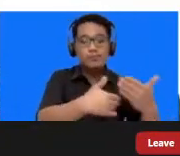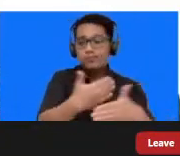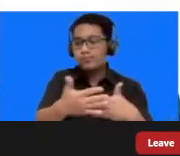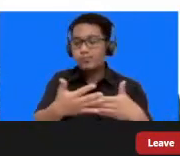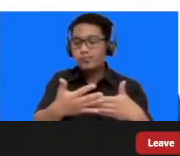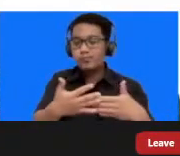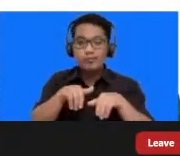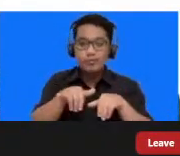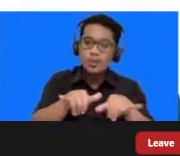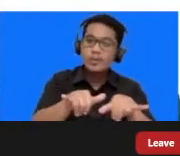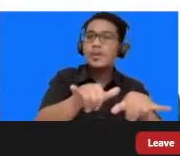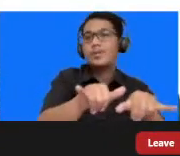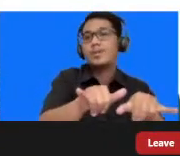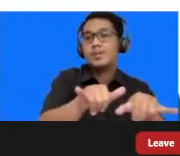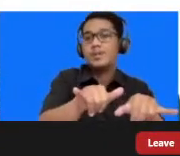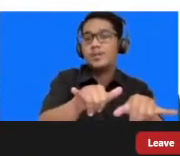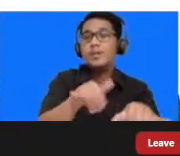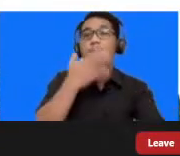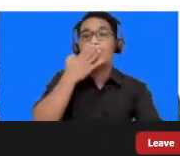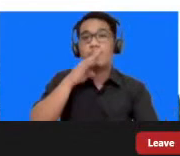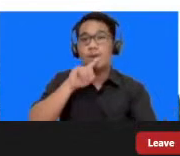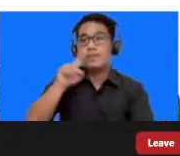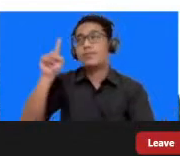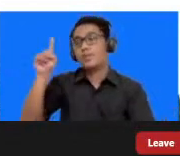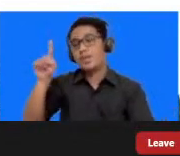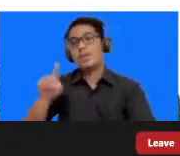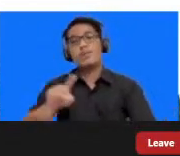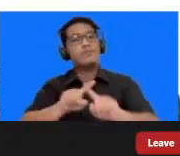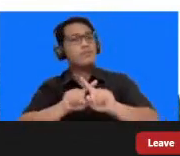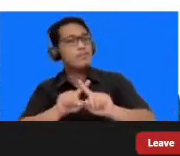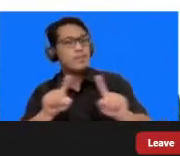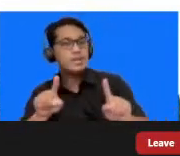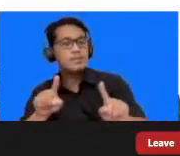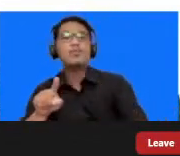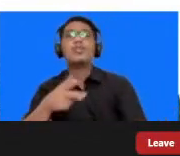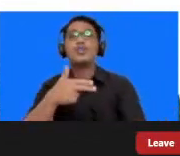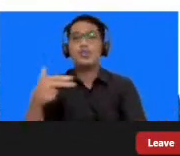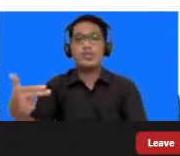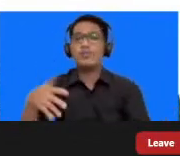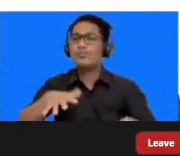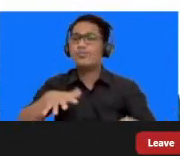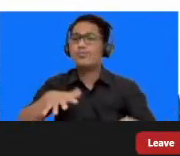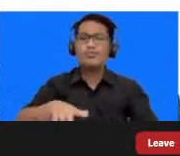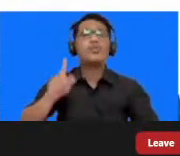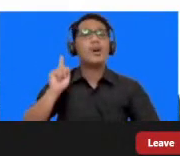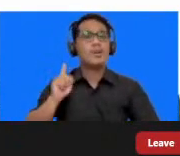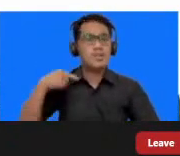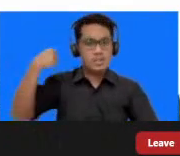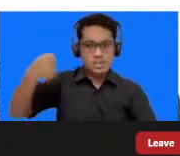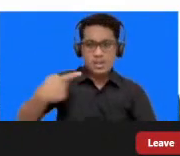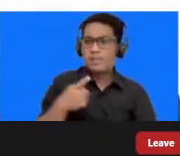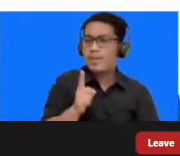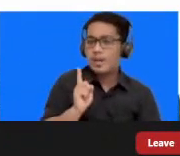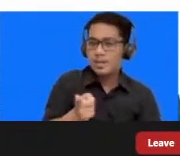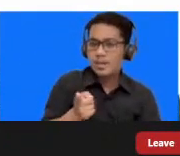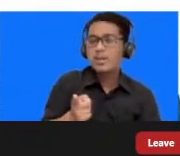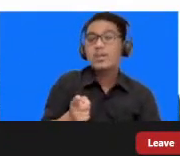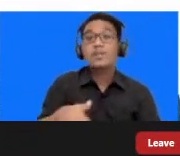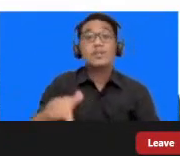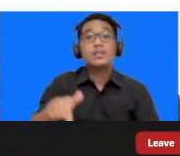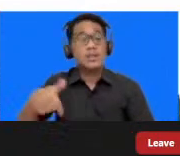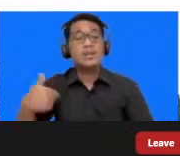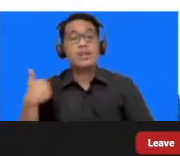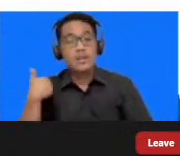Alhamdulillah, walaupun Indonesia setiap hari terjadi bencana, bahkan saat ini juga saya bicara ada bencana di banjir